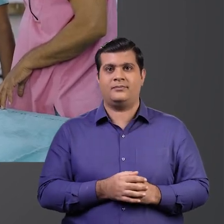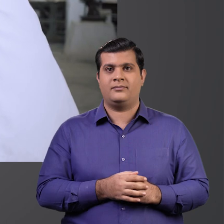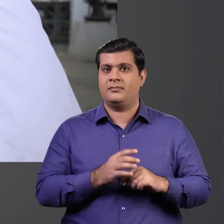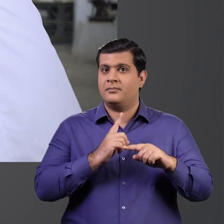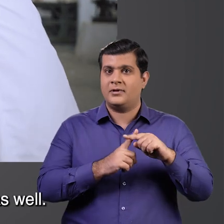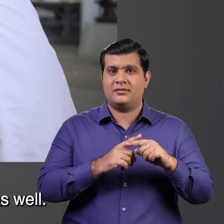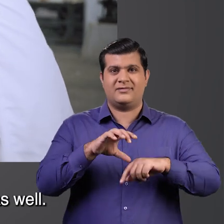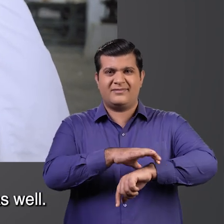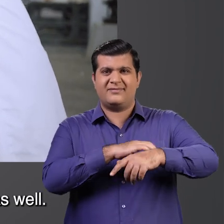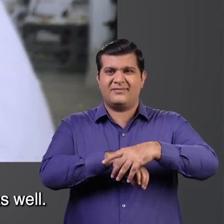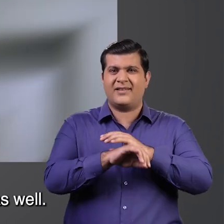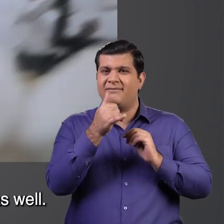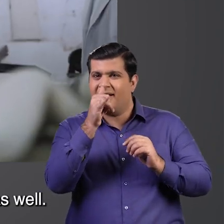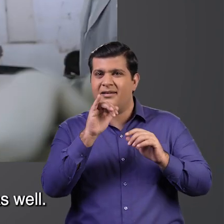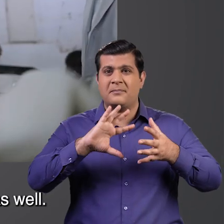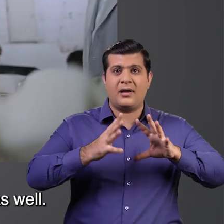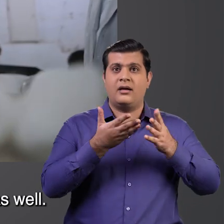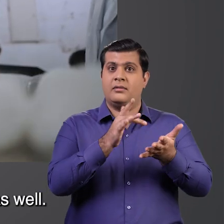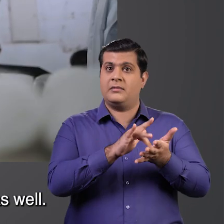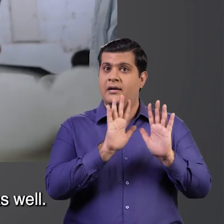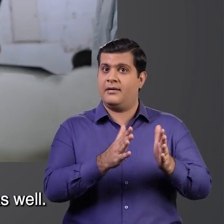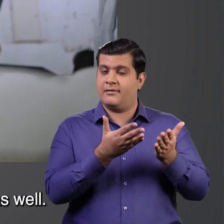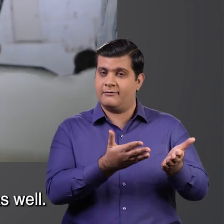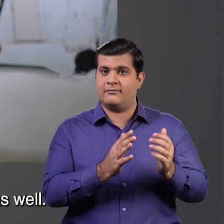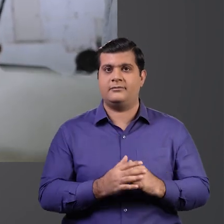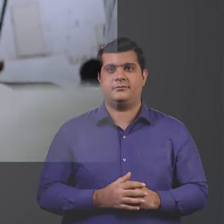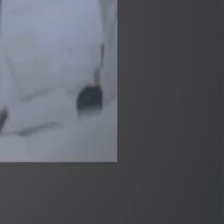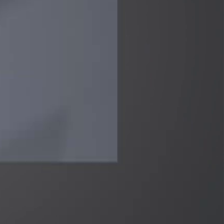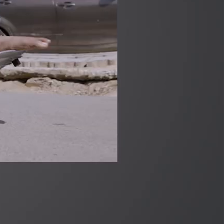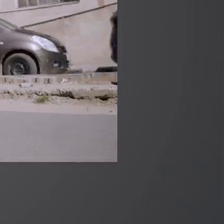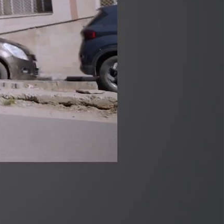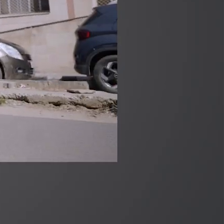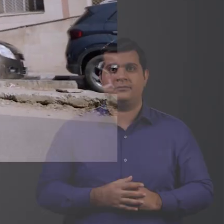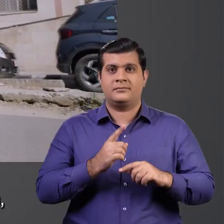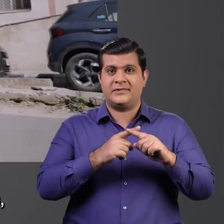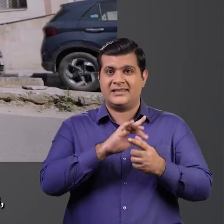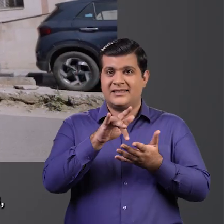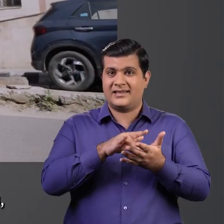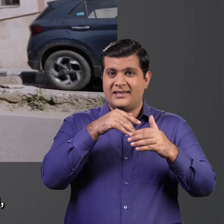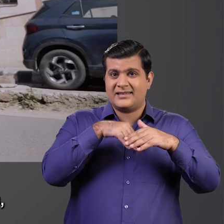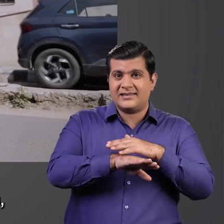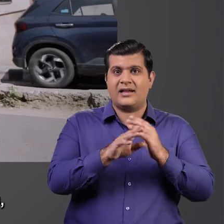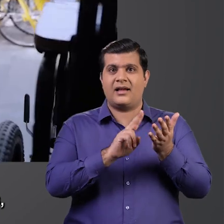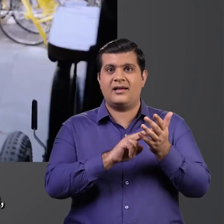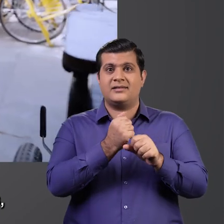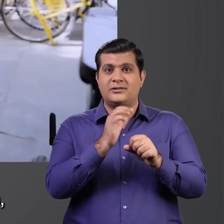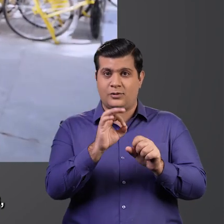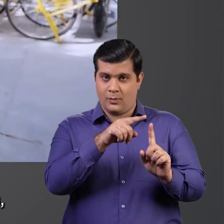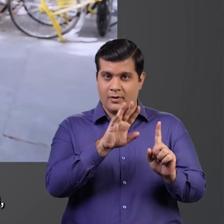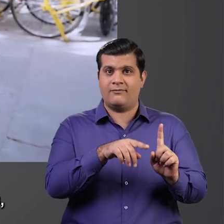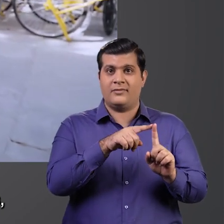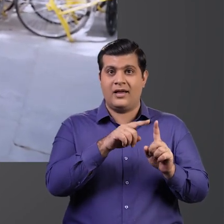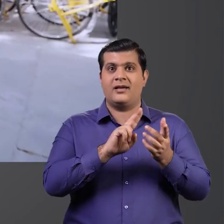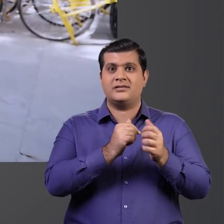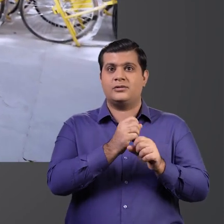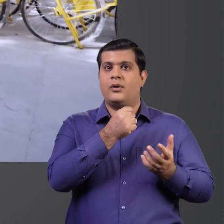थिएटर एवं कैलिपर्स और लिंब मैन्युफैक्चरिंग यूनिट भी है सेंटर के कैंपस में स्थित एनजीओ के